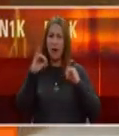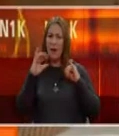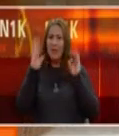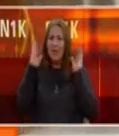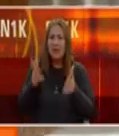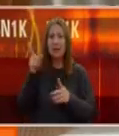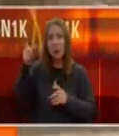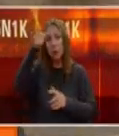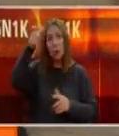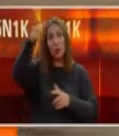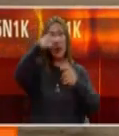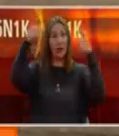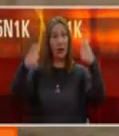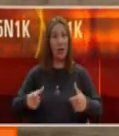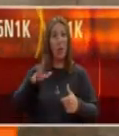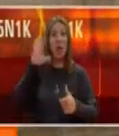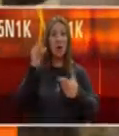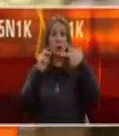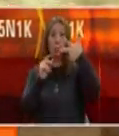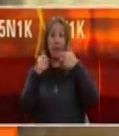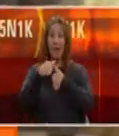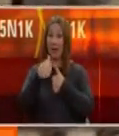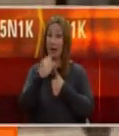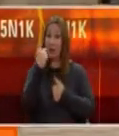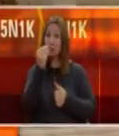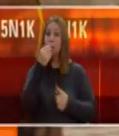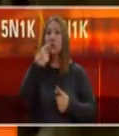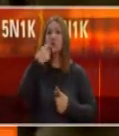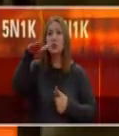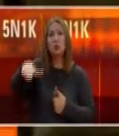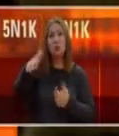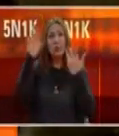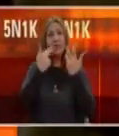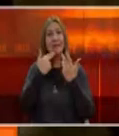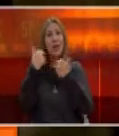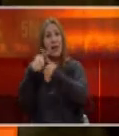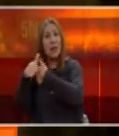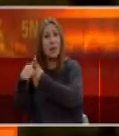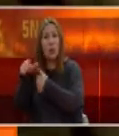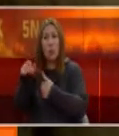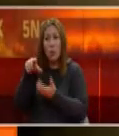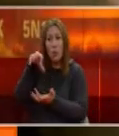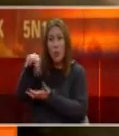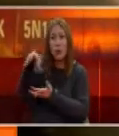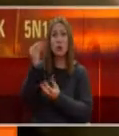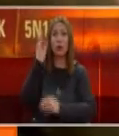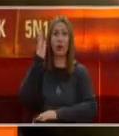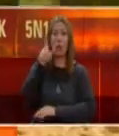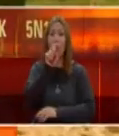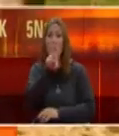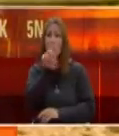Çünkü biliyorsunuz Türkiye genelinde her 3 evlilikten biri çocuk yaşta oluyor. Bu oran bölgede çok fazla.